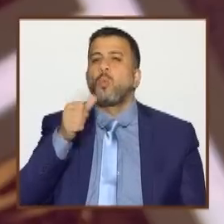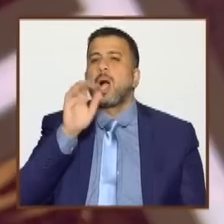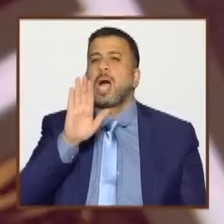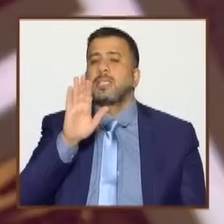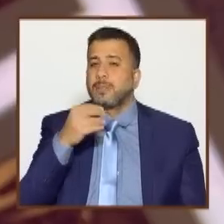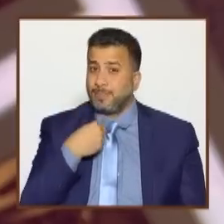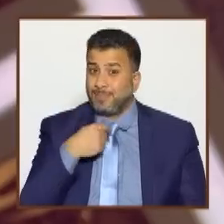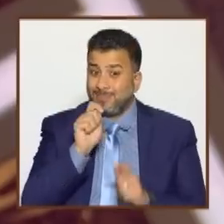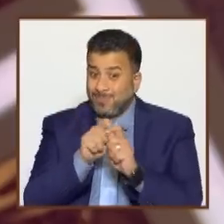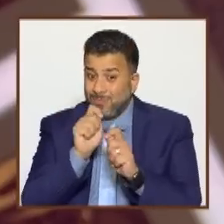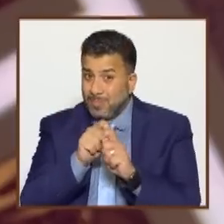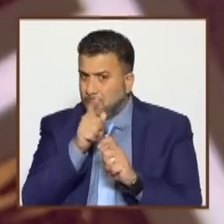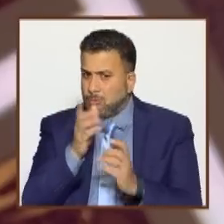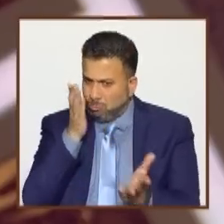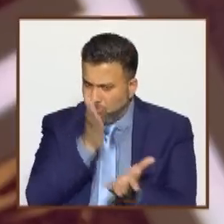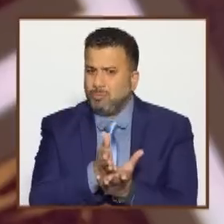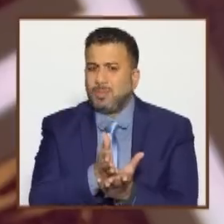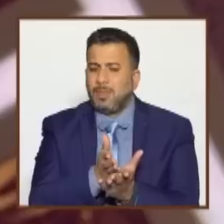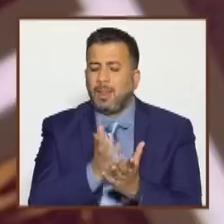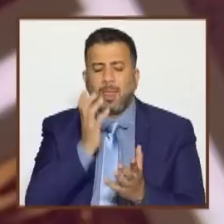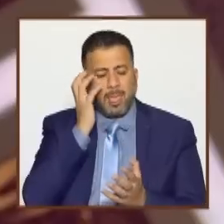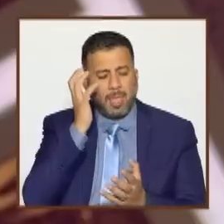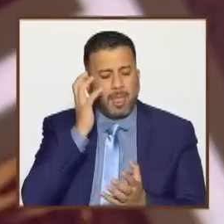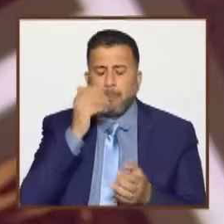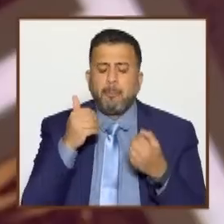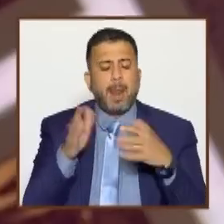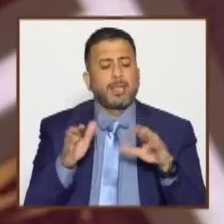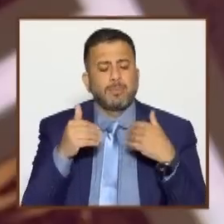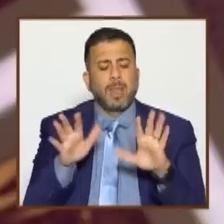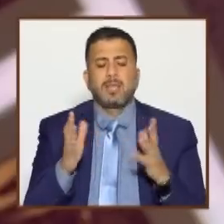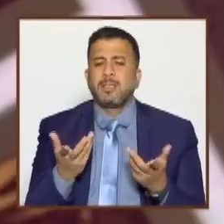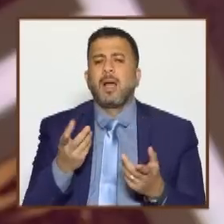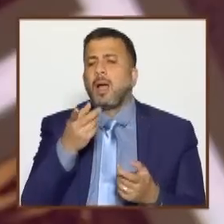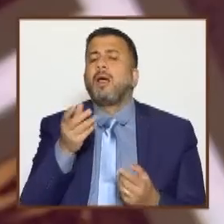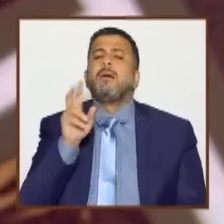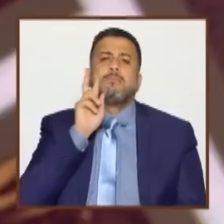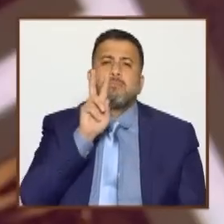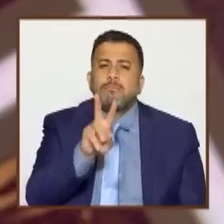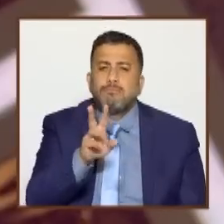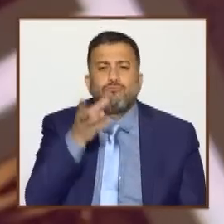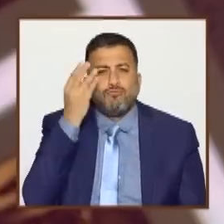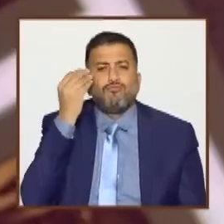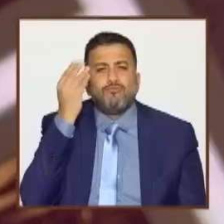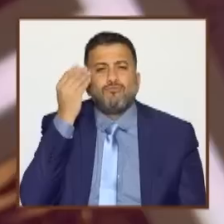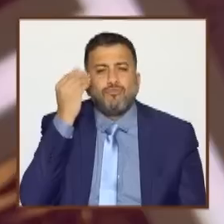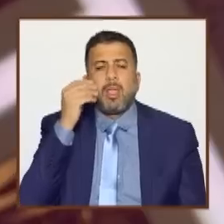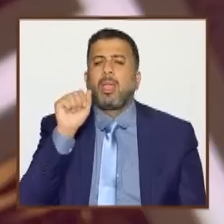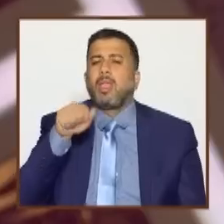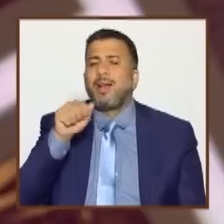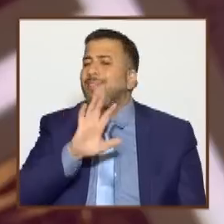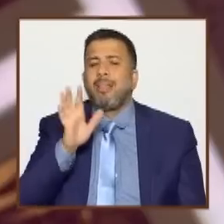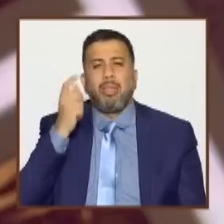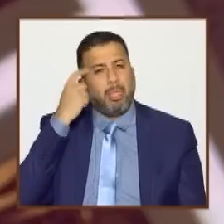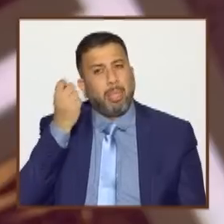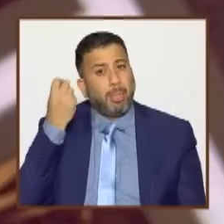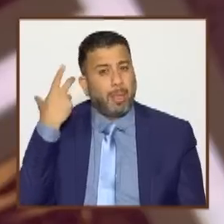يلتزمون نصائح المشايخ وطلاب العلم ويأخذونها فقط وما يطبقونها على أرض الواقع في الغالب،